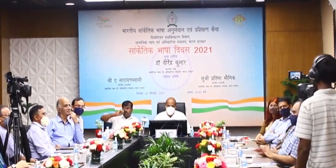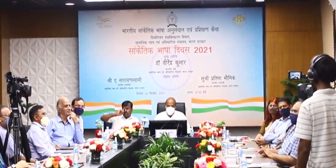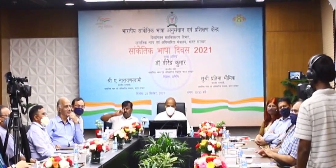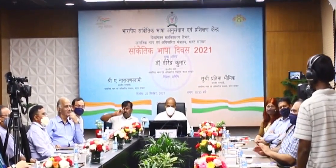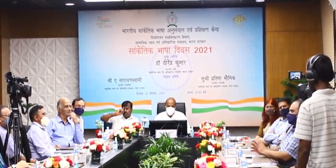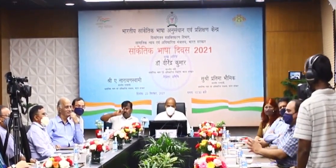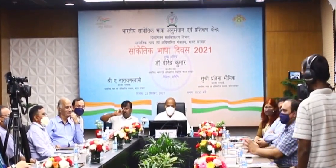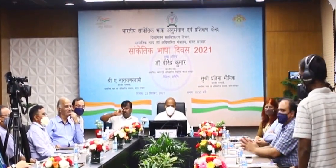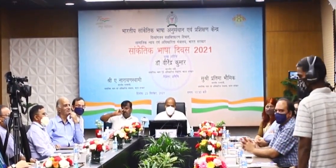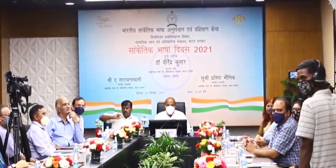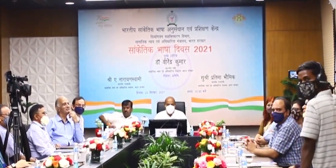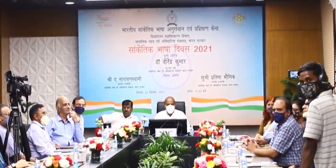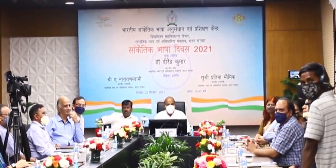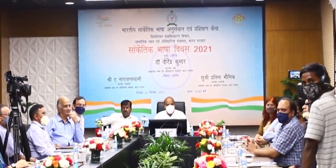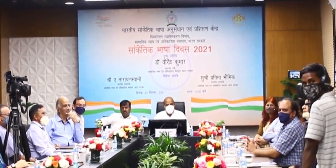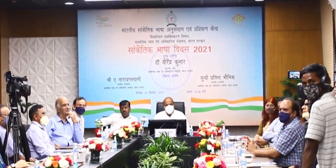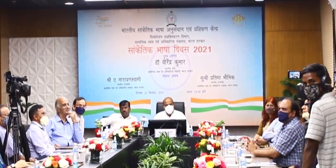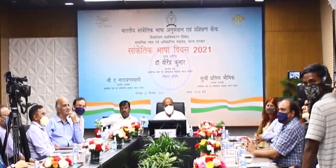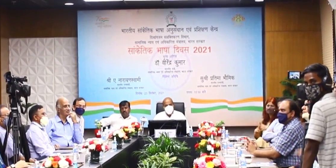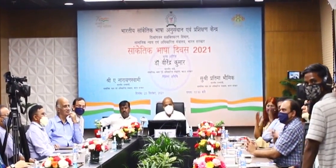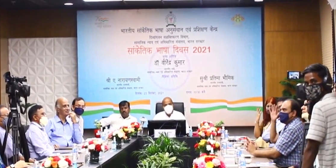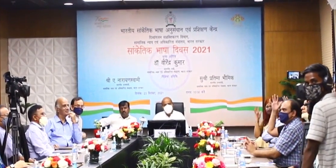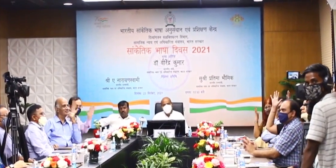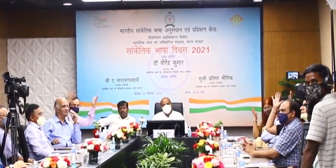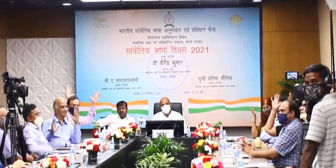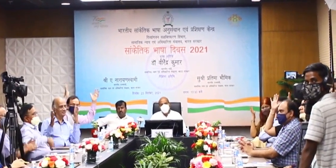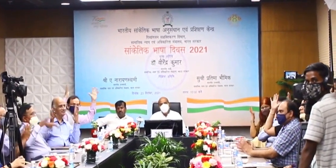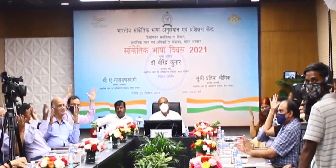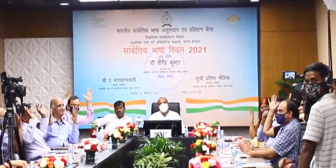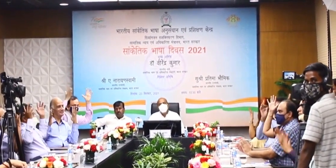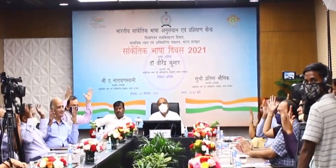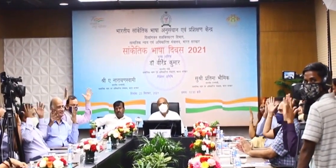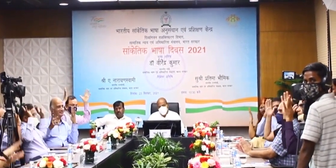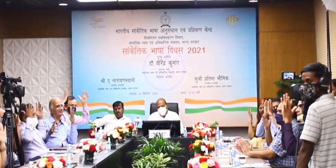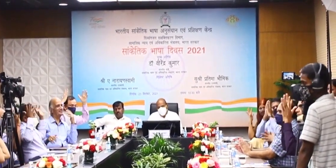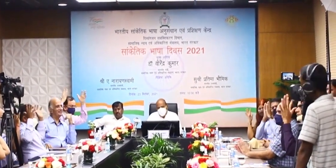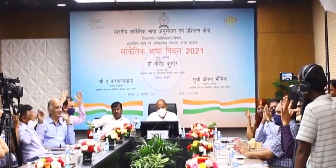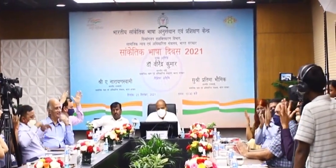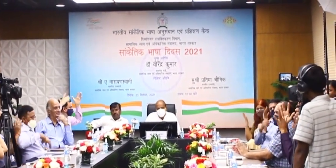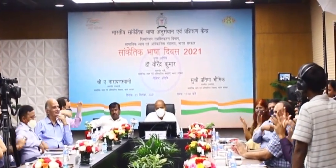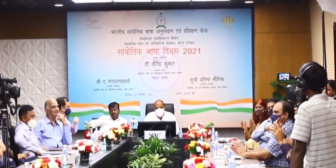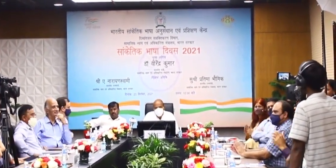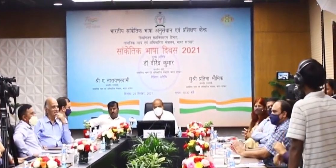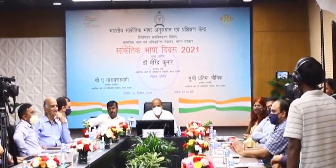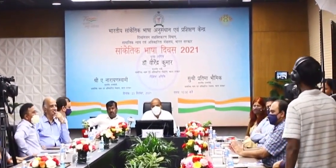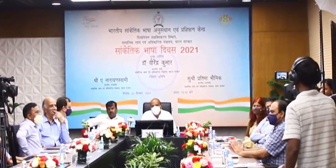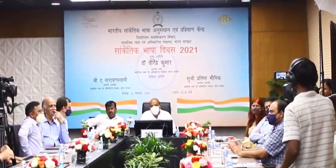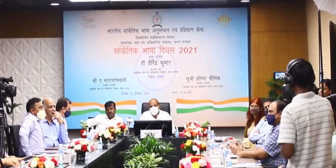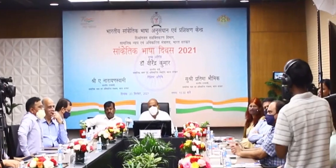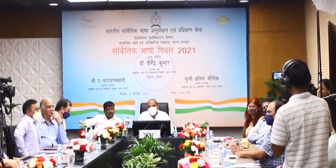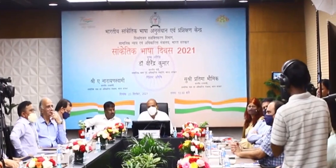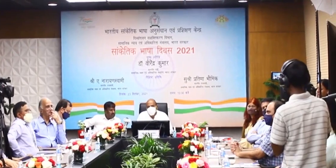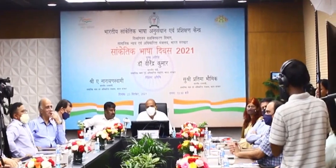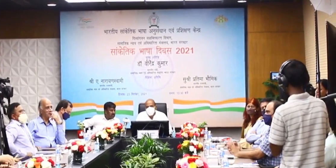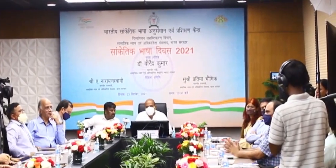बधिर समुदाय को इससे बहुत फायदा होगा। इसके लिए मैं धन्यवाद देता हूँ कि उन्होंने बहुत अच्छी डिक्शनरी बनाई है। रवि जी,